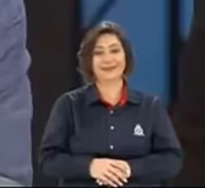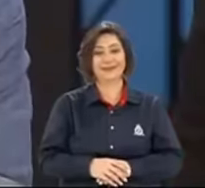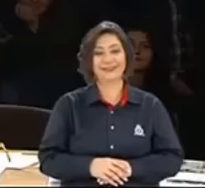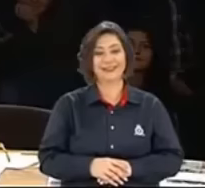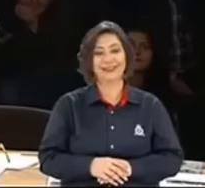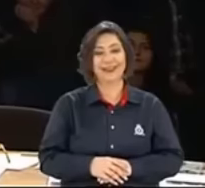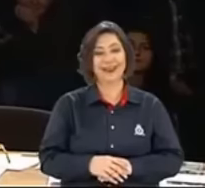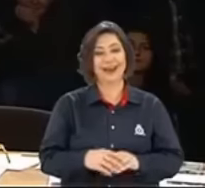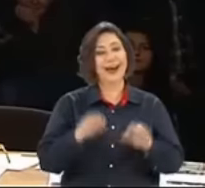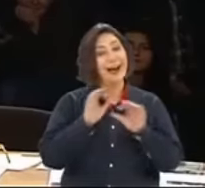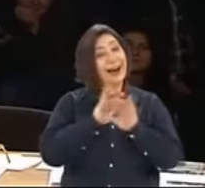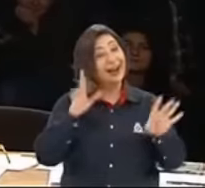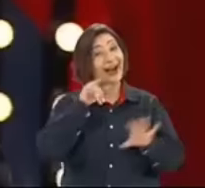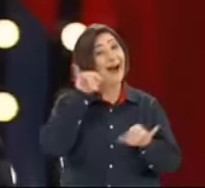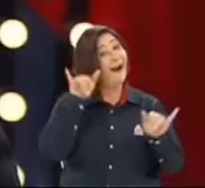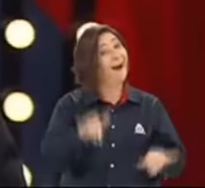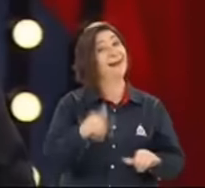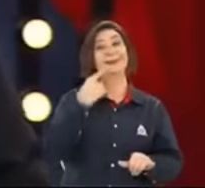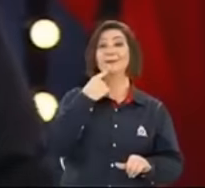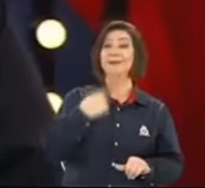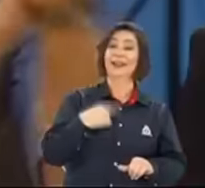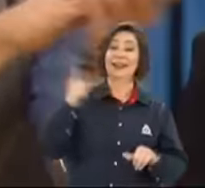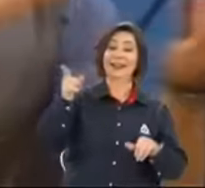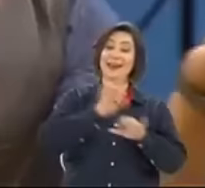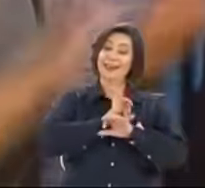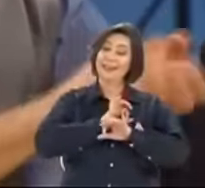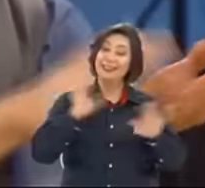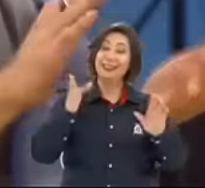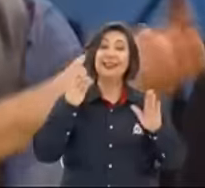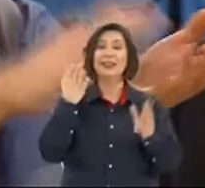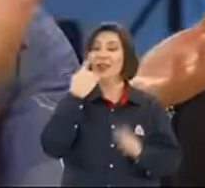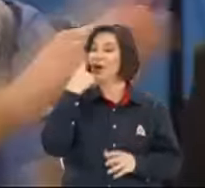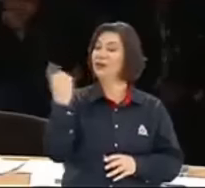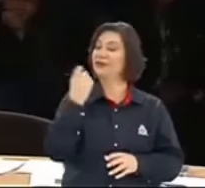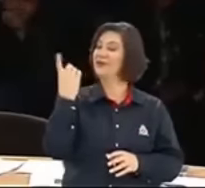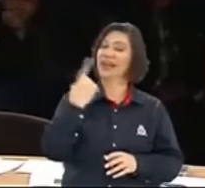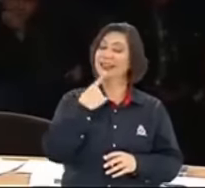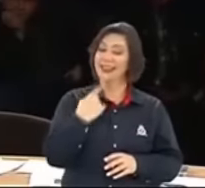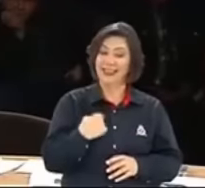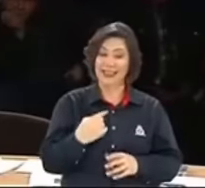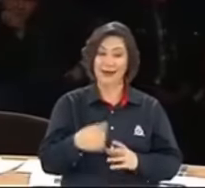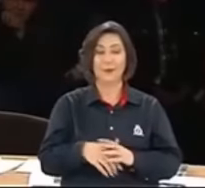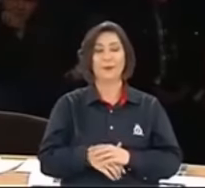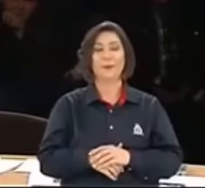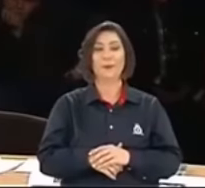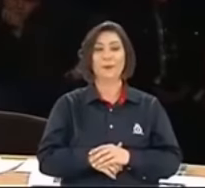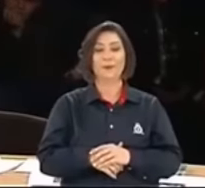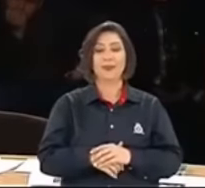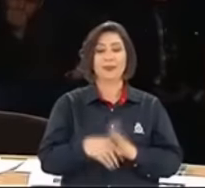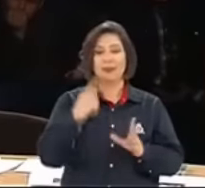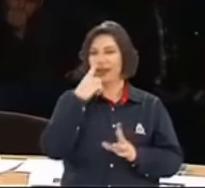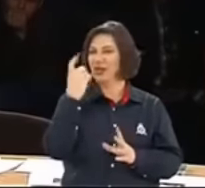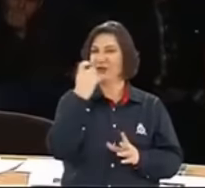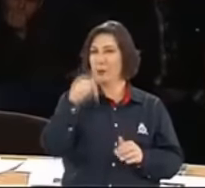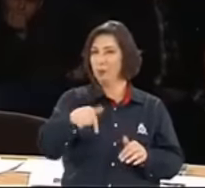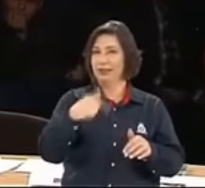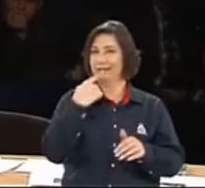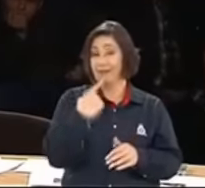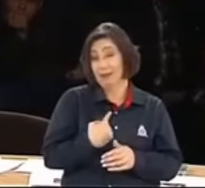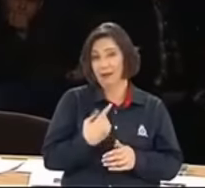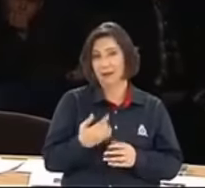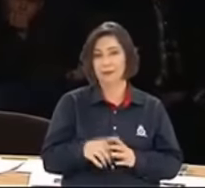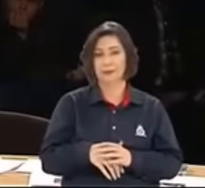Abi harikasın. Aynen onu söyledi, giremezsin. Harikasın. Ne işin var burada dedi. Evet. Ne işin var senin burada